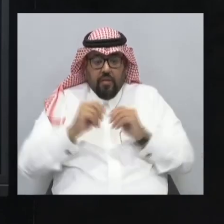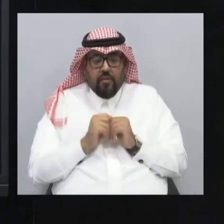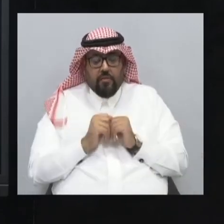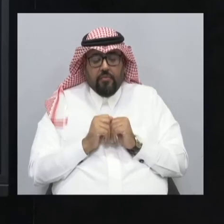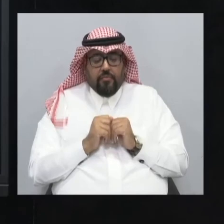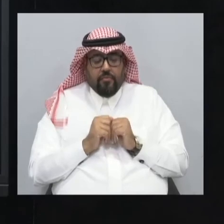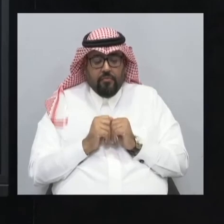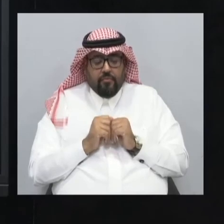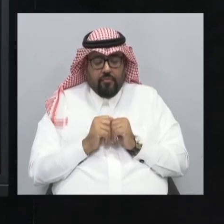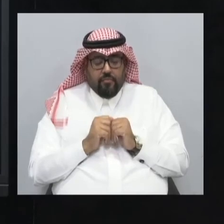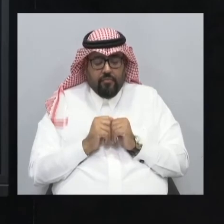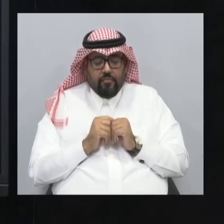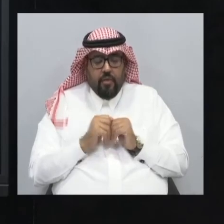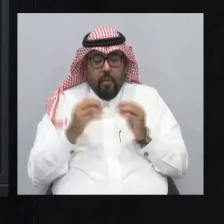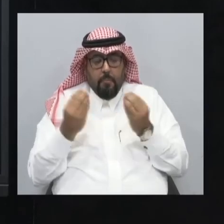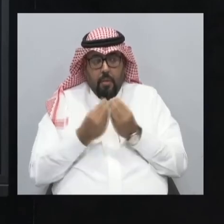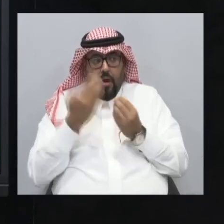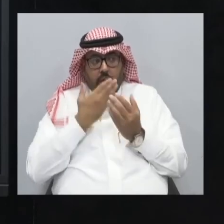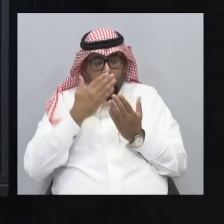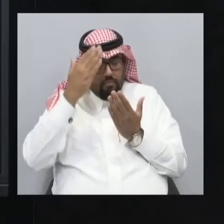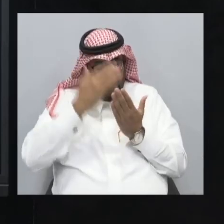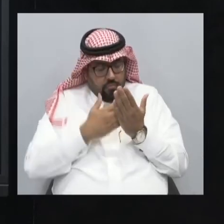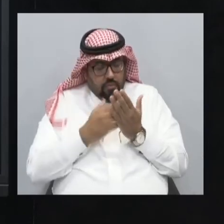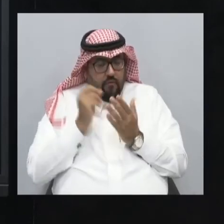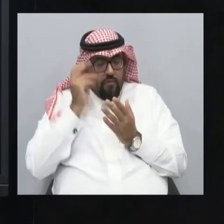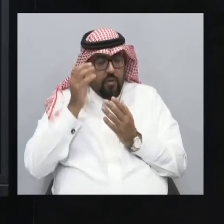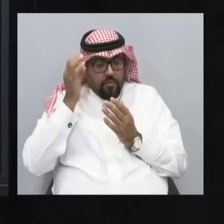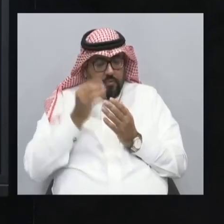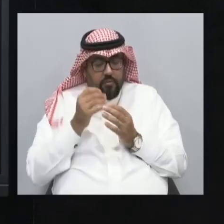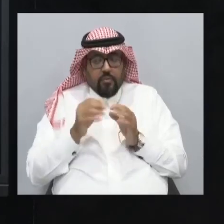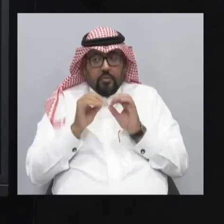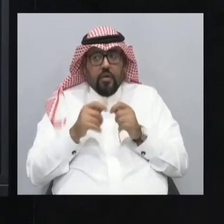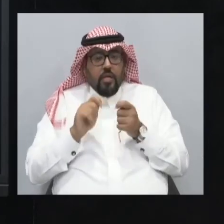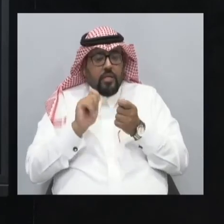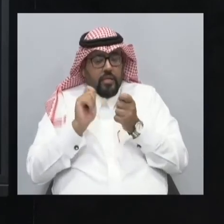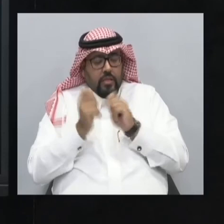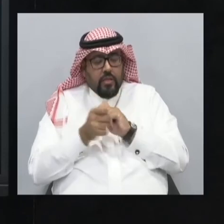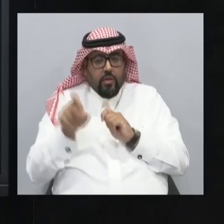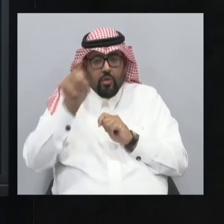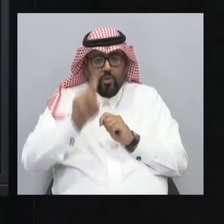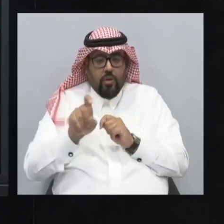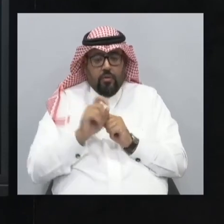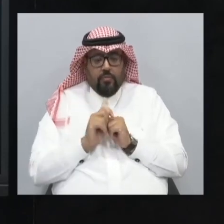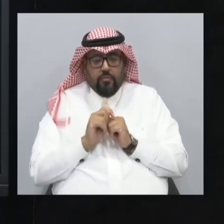الفكرة فهما جيدا، لكن مع قراءة بتركيز تفهم الفكرة، بالتالي تعدل السؤال.